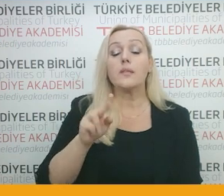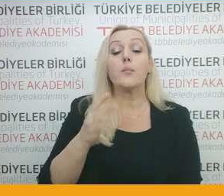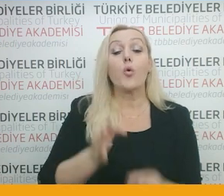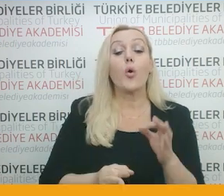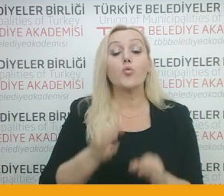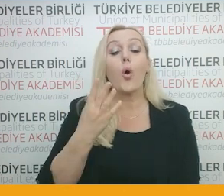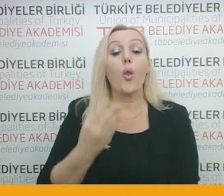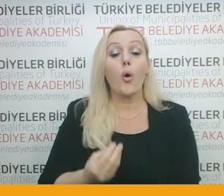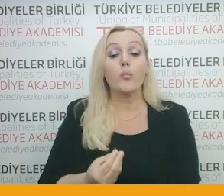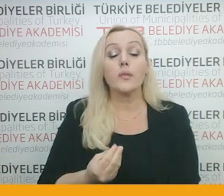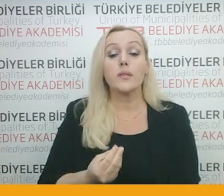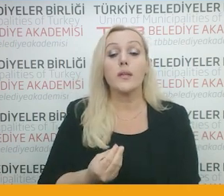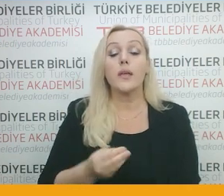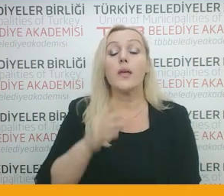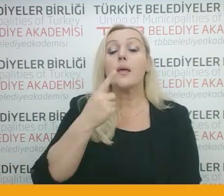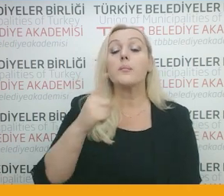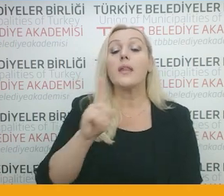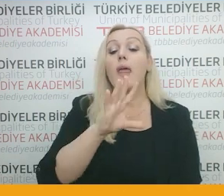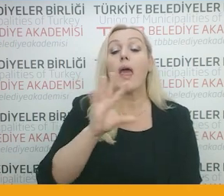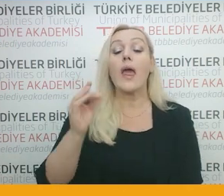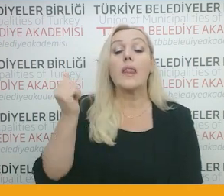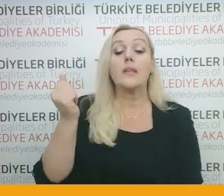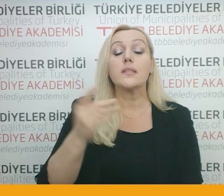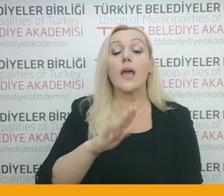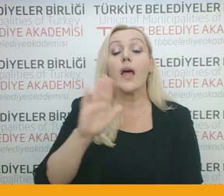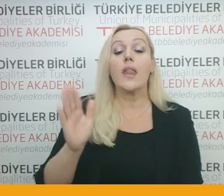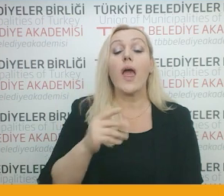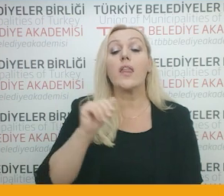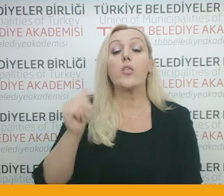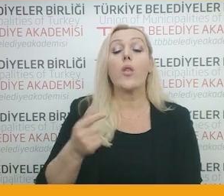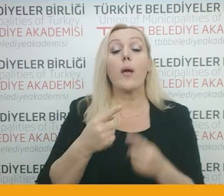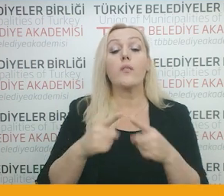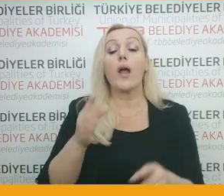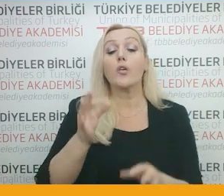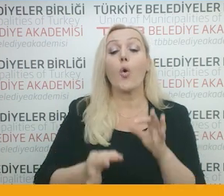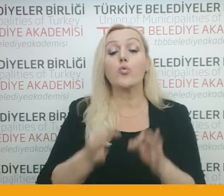kontrol. 1050 sayılı kanundan en önemli farkı kontrol.